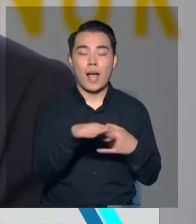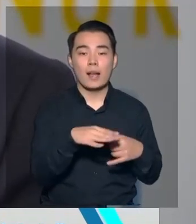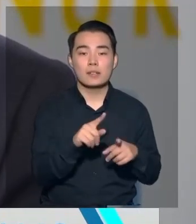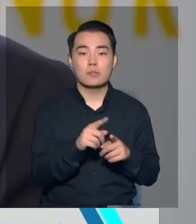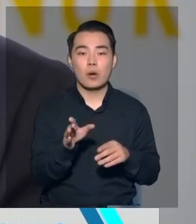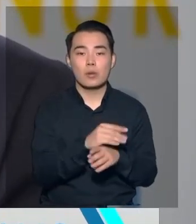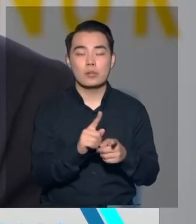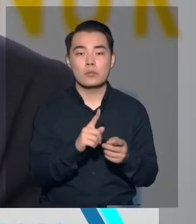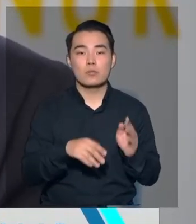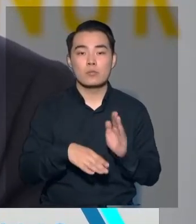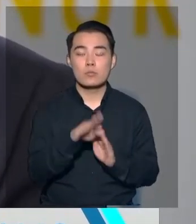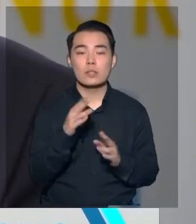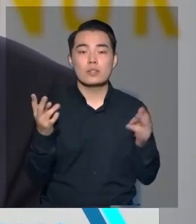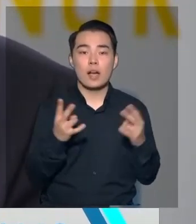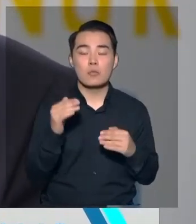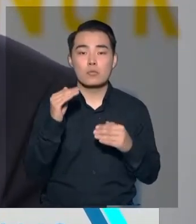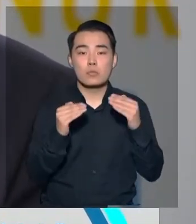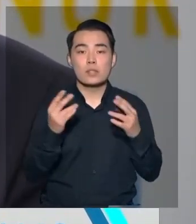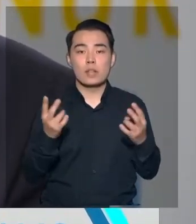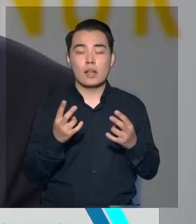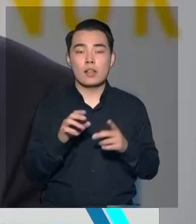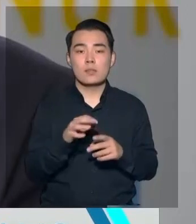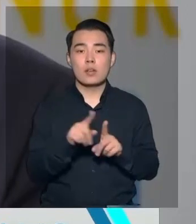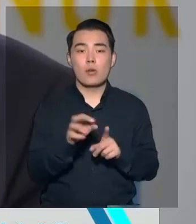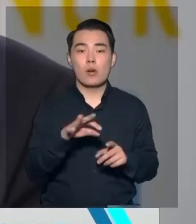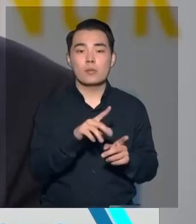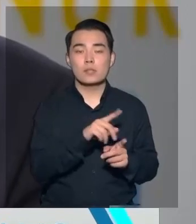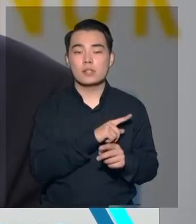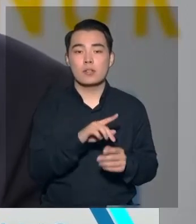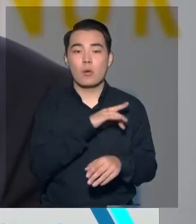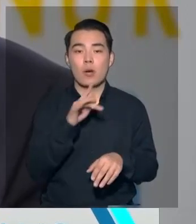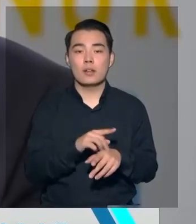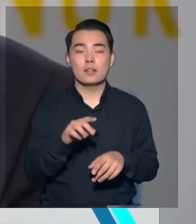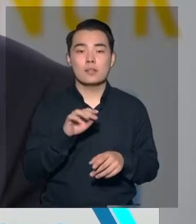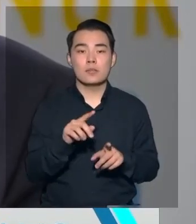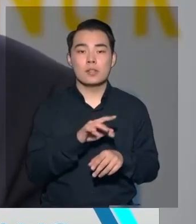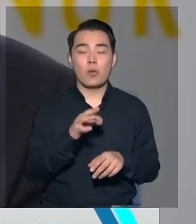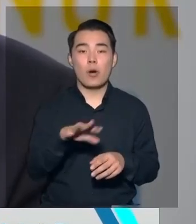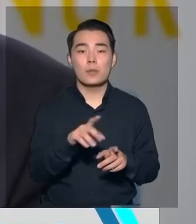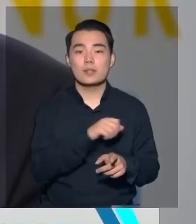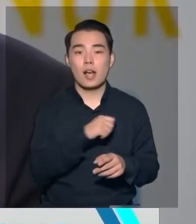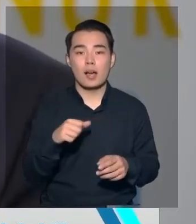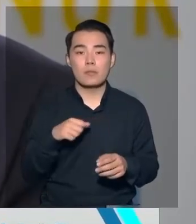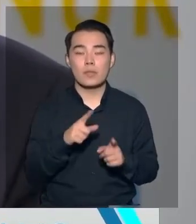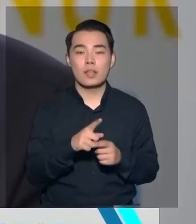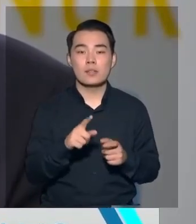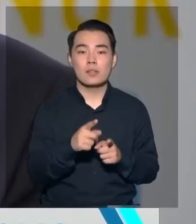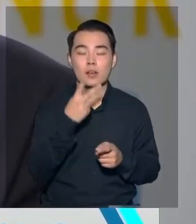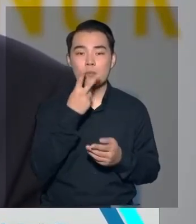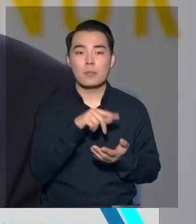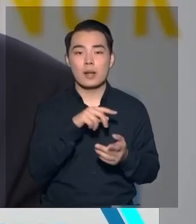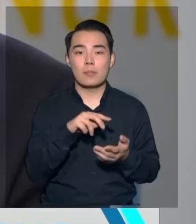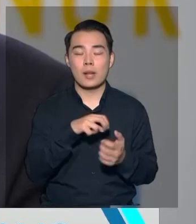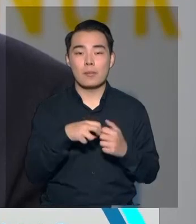сапасын көтеруі керек. Шын мәнінде ауданда, қалада, облыста осы мәселені белсенді айтып